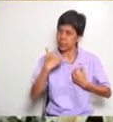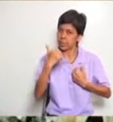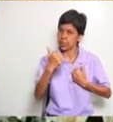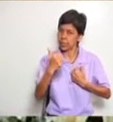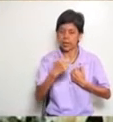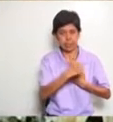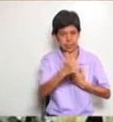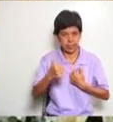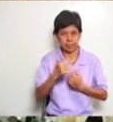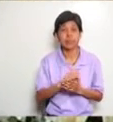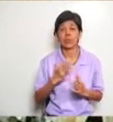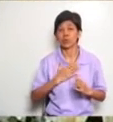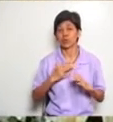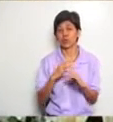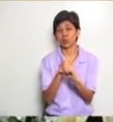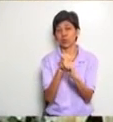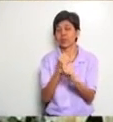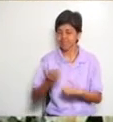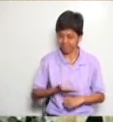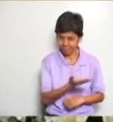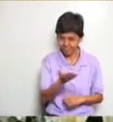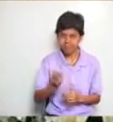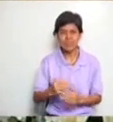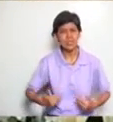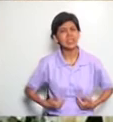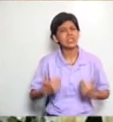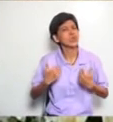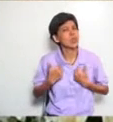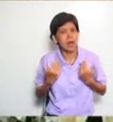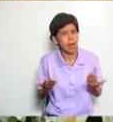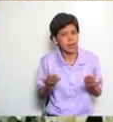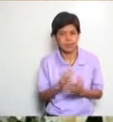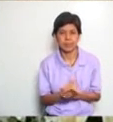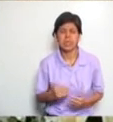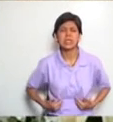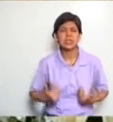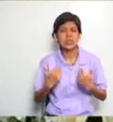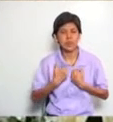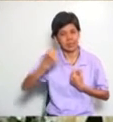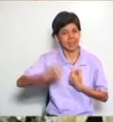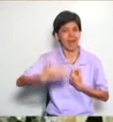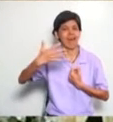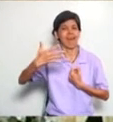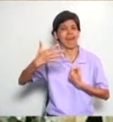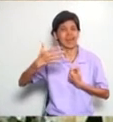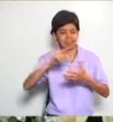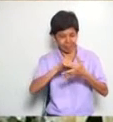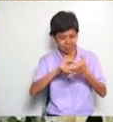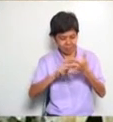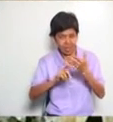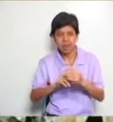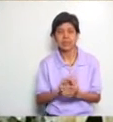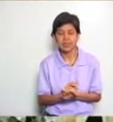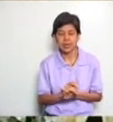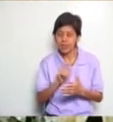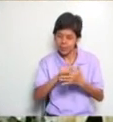้ถูกวิธีสรุปท่านครับ ชีวตนเพอใครครับเพื่อห้าข้อตะโงไมไดพูถ กดแงกร